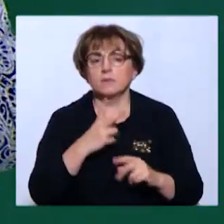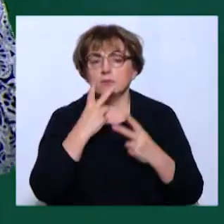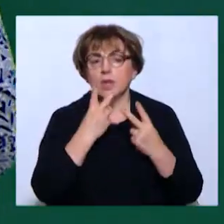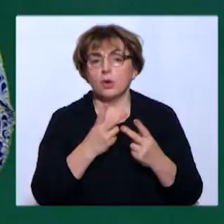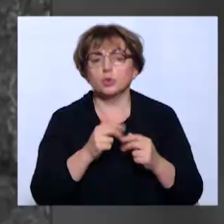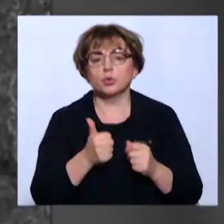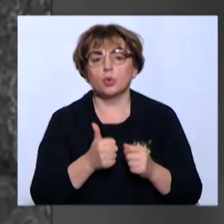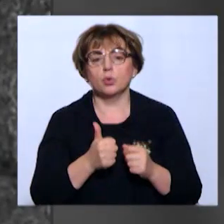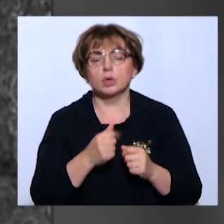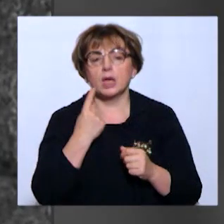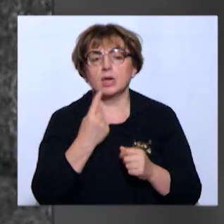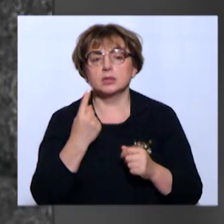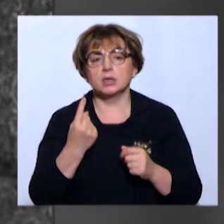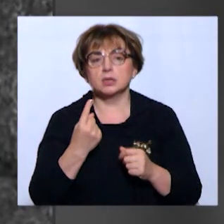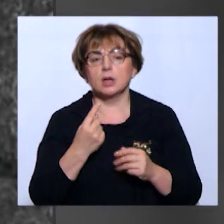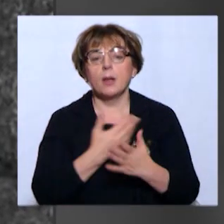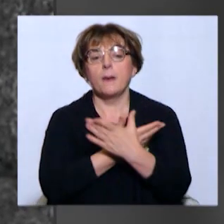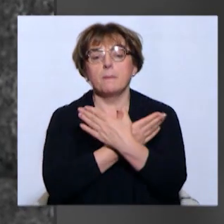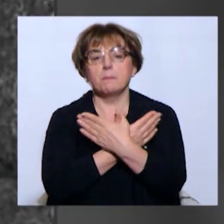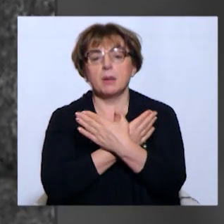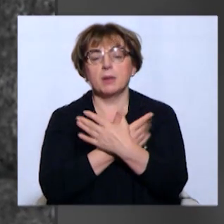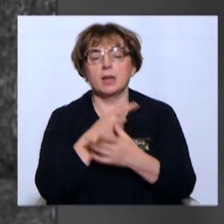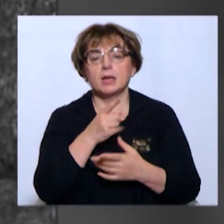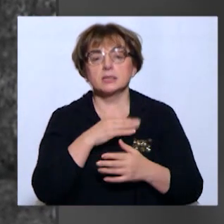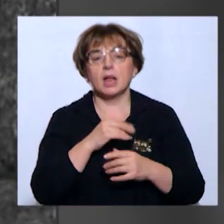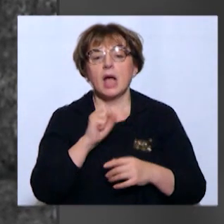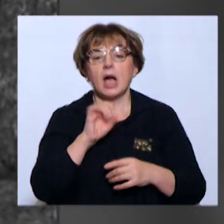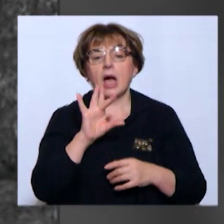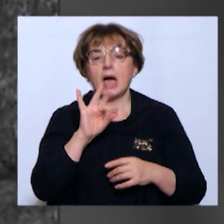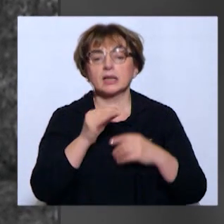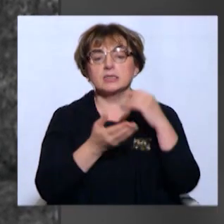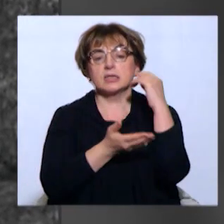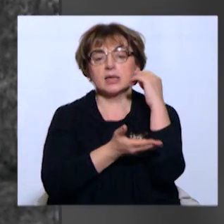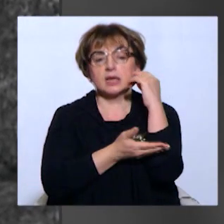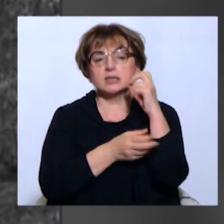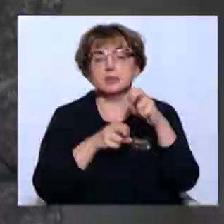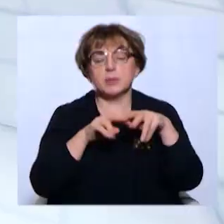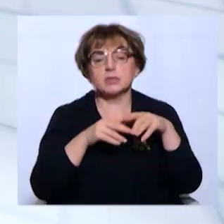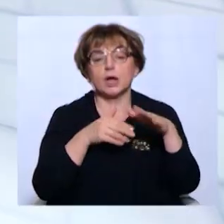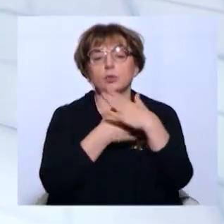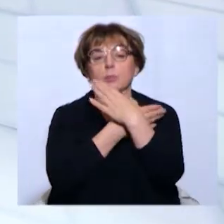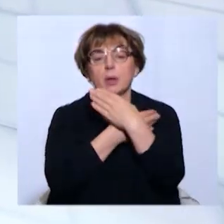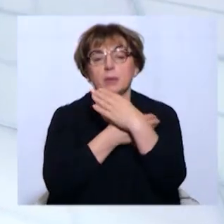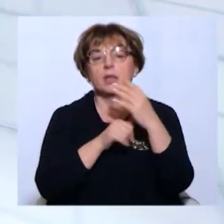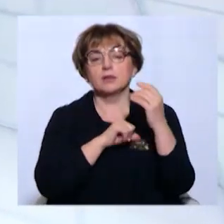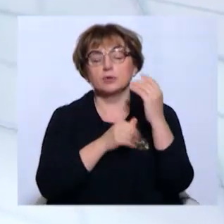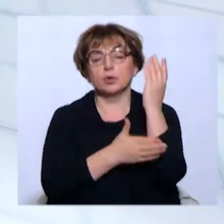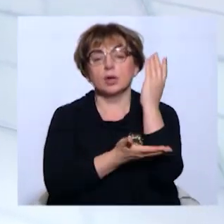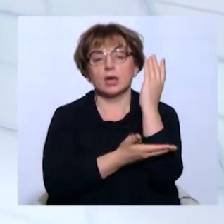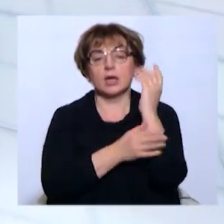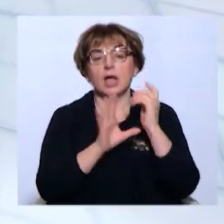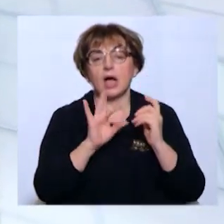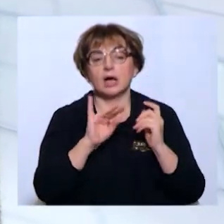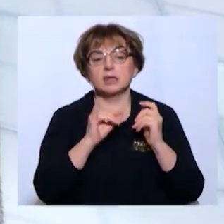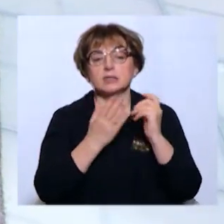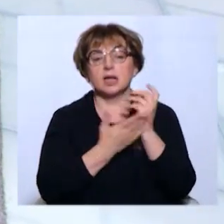განვიხილოთ ერთ-ერთი პეპელას, ეს არის არყისხის მზომელას მაგალითზე. არყის ხე, მოგეხსენებათ,